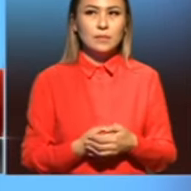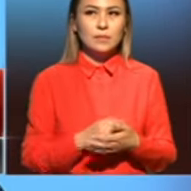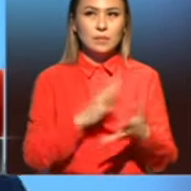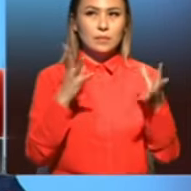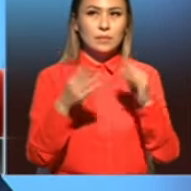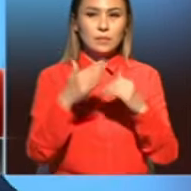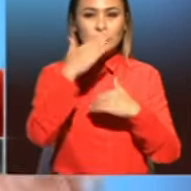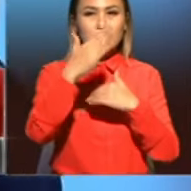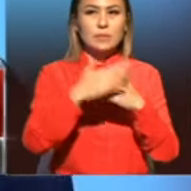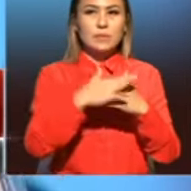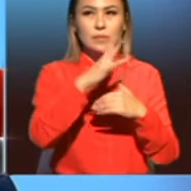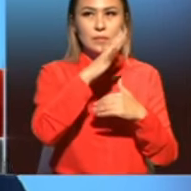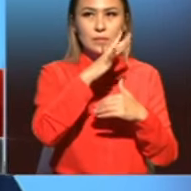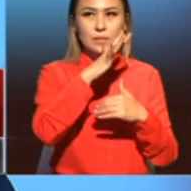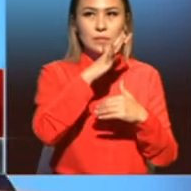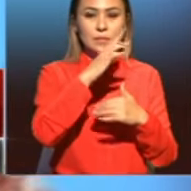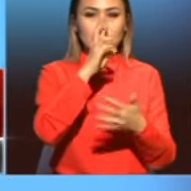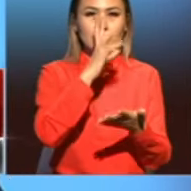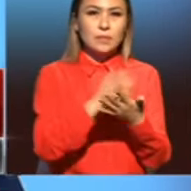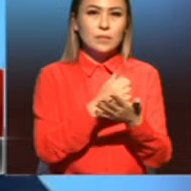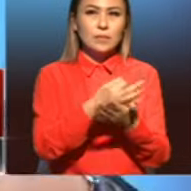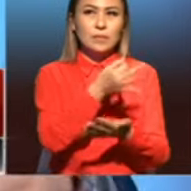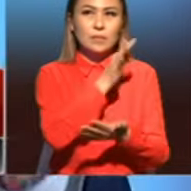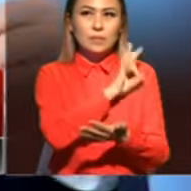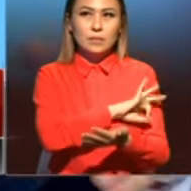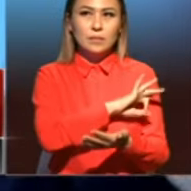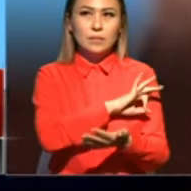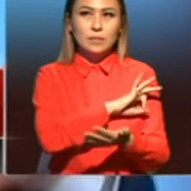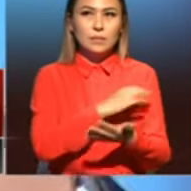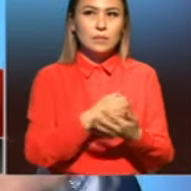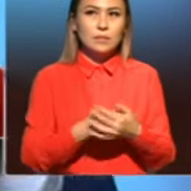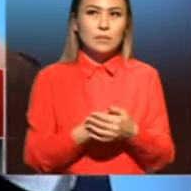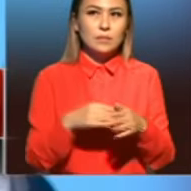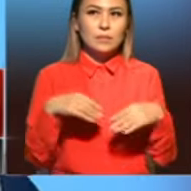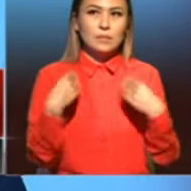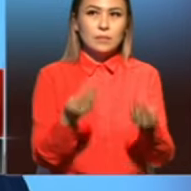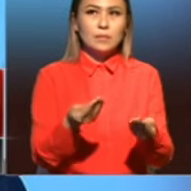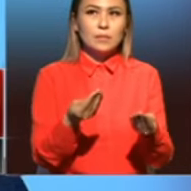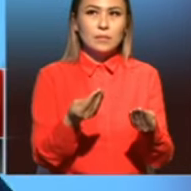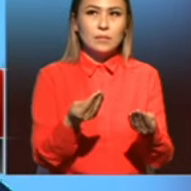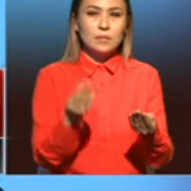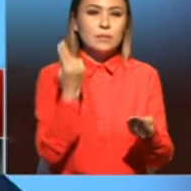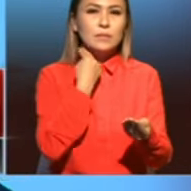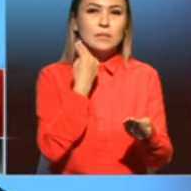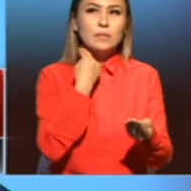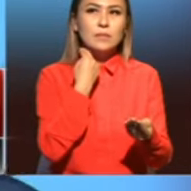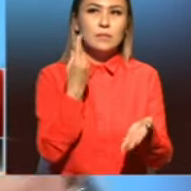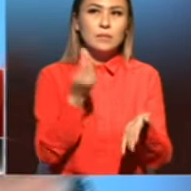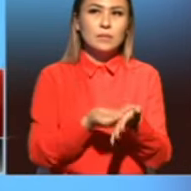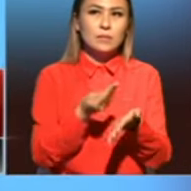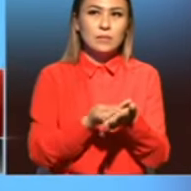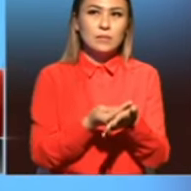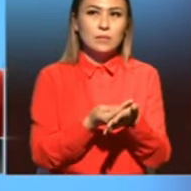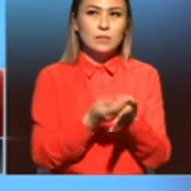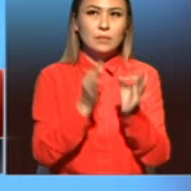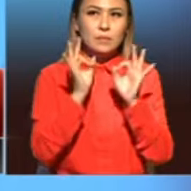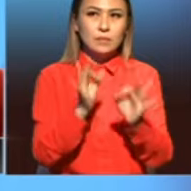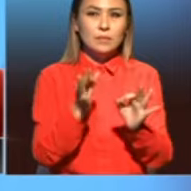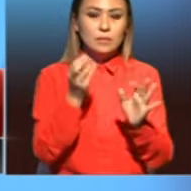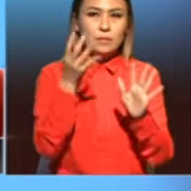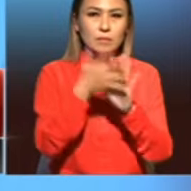уақытта табыс көзі келеді, берілген қарыз ақшаны бюджетті тиімді